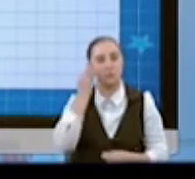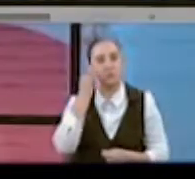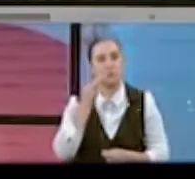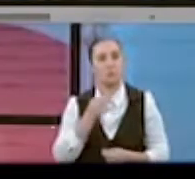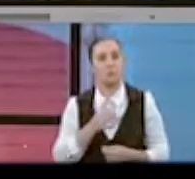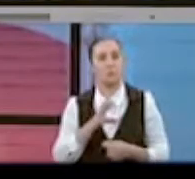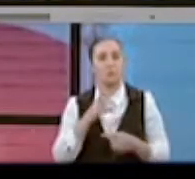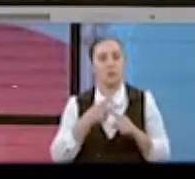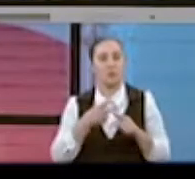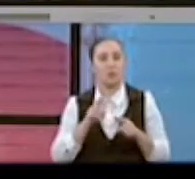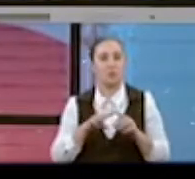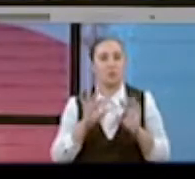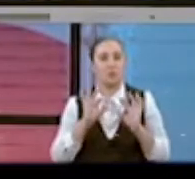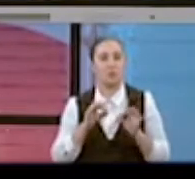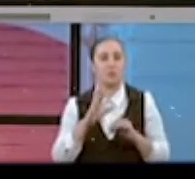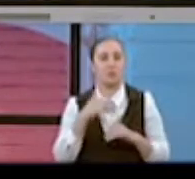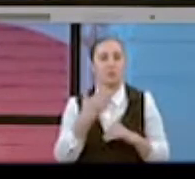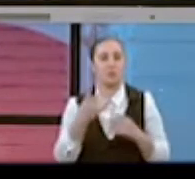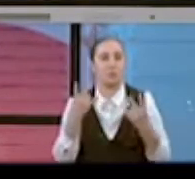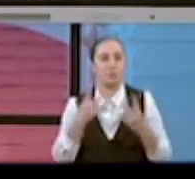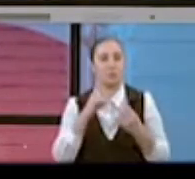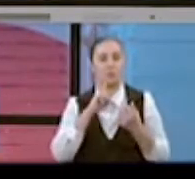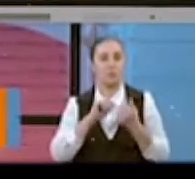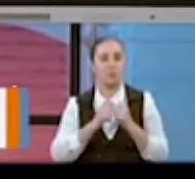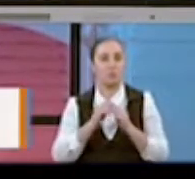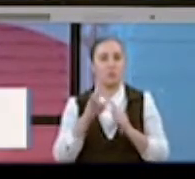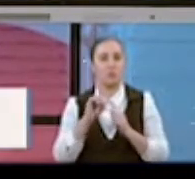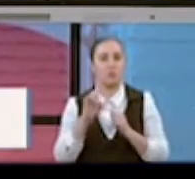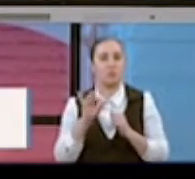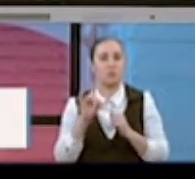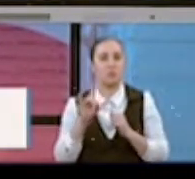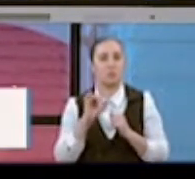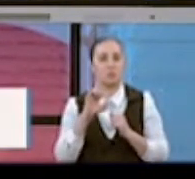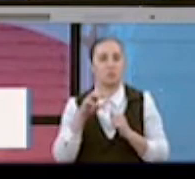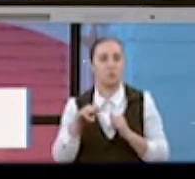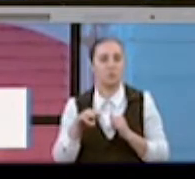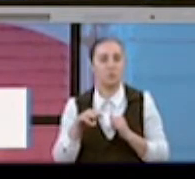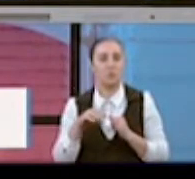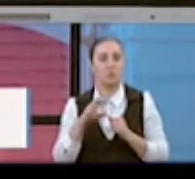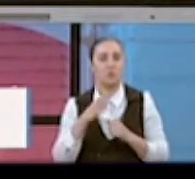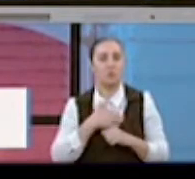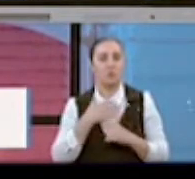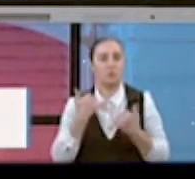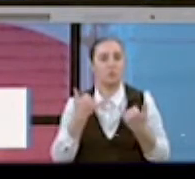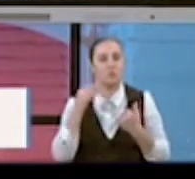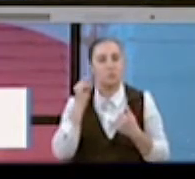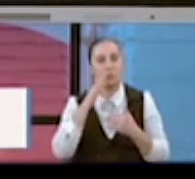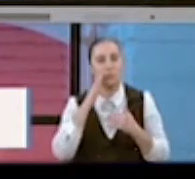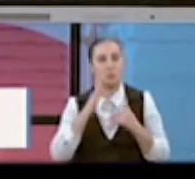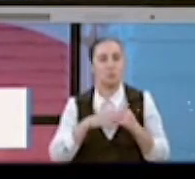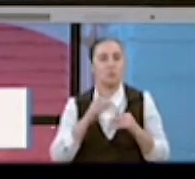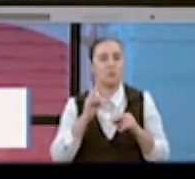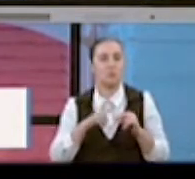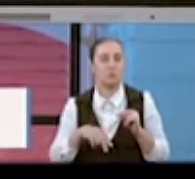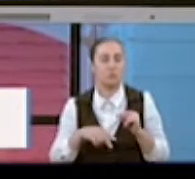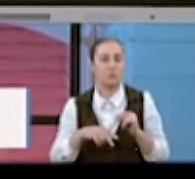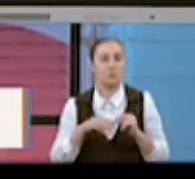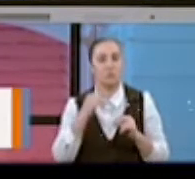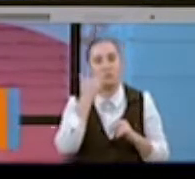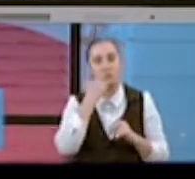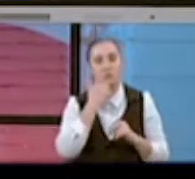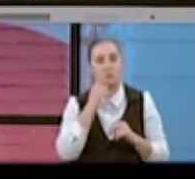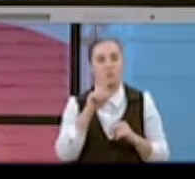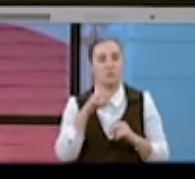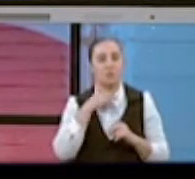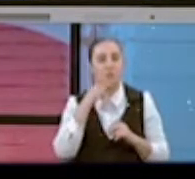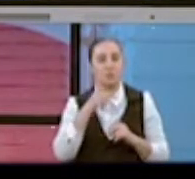Вспомнили? Эти правила вам нужно выучить наизусть. Ну а наш урок сегодня подошел к концу. Спасибо